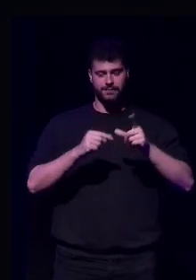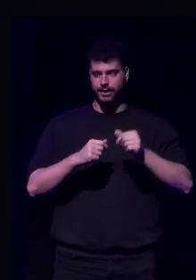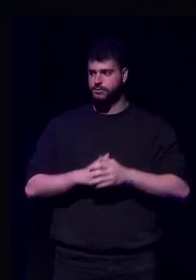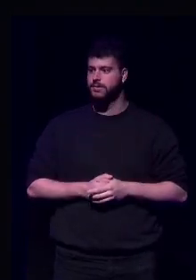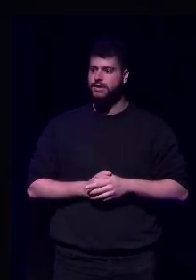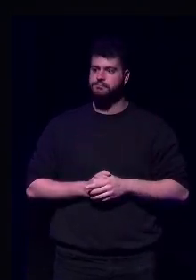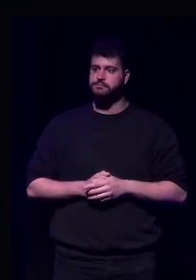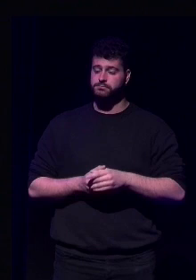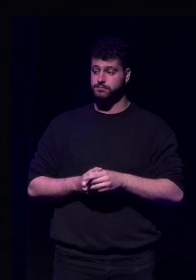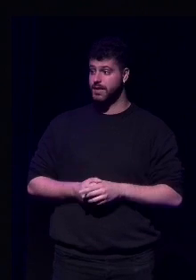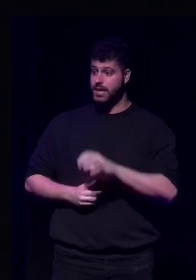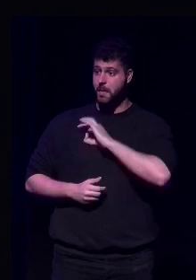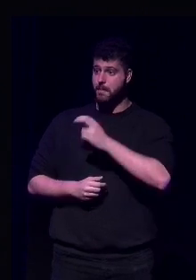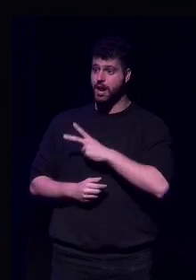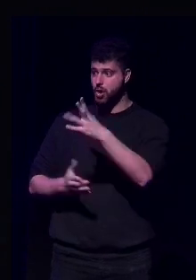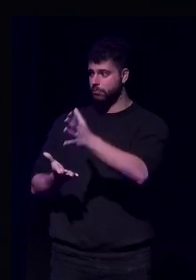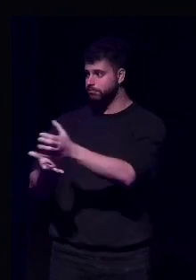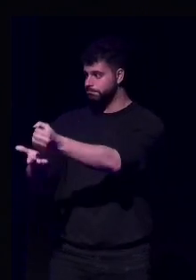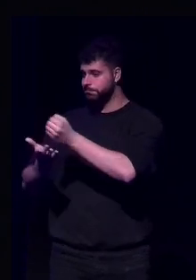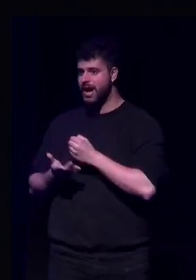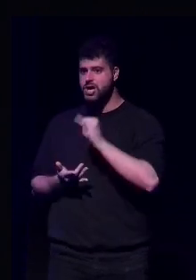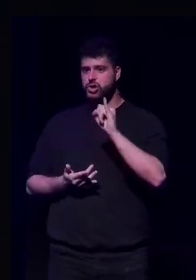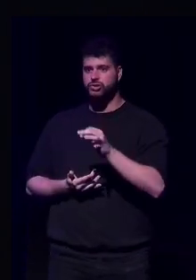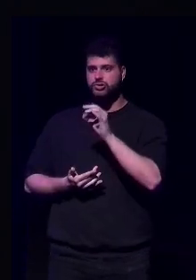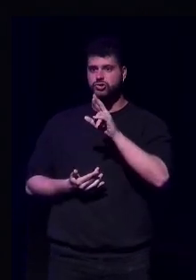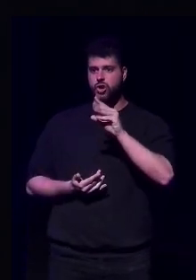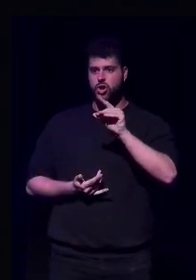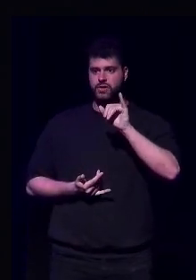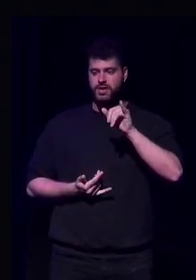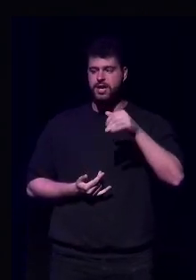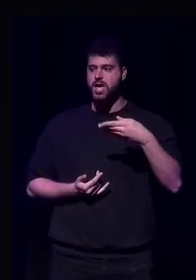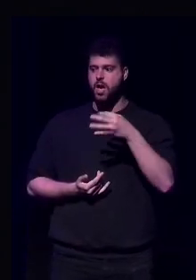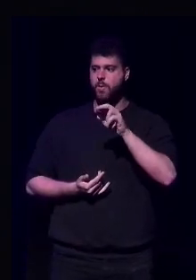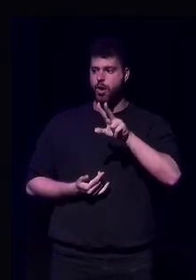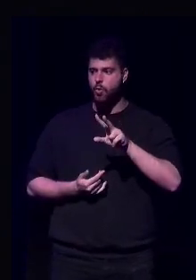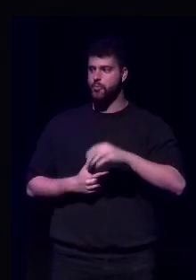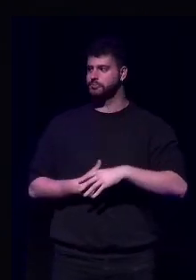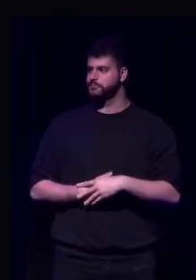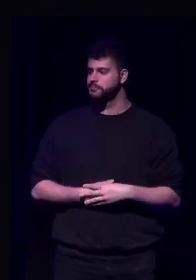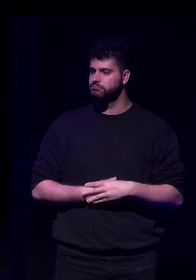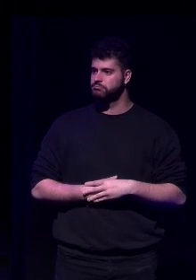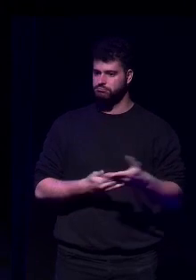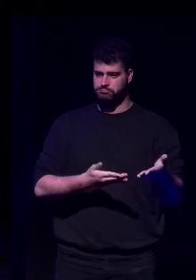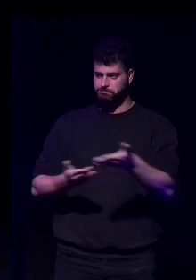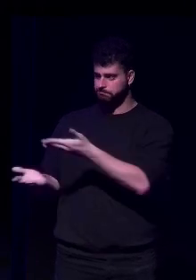Bou, responsable de Petit Fiter Catalunya, que ens adreça també unes paraules després de fer-se la foto i recull el premi.